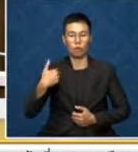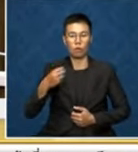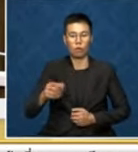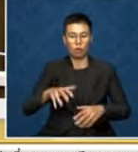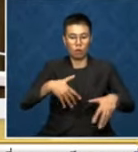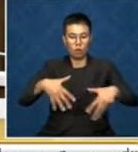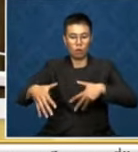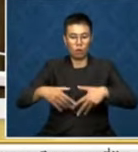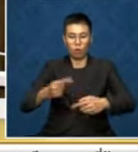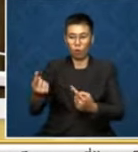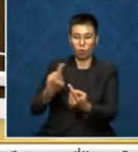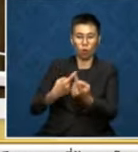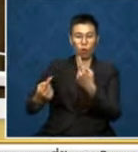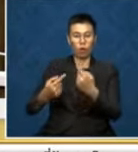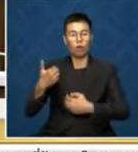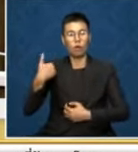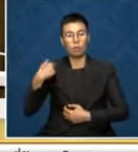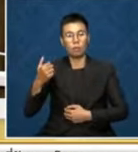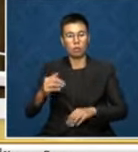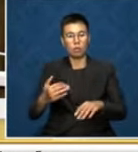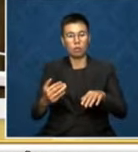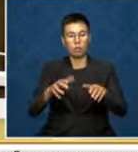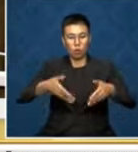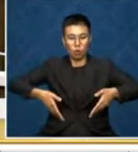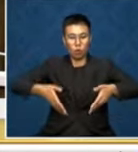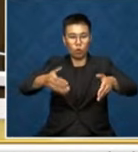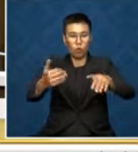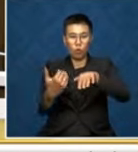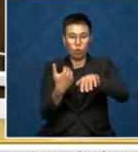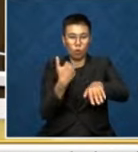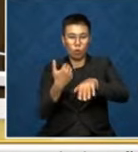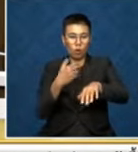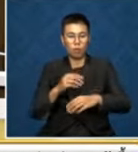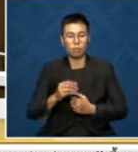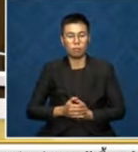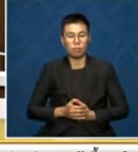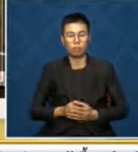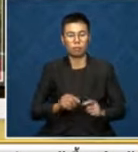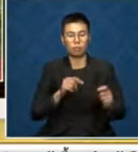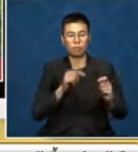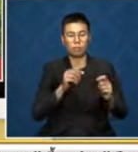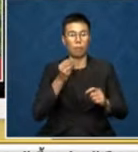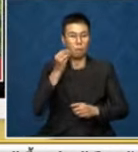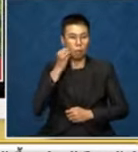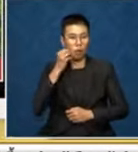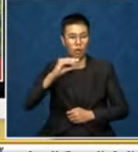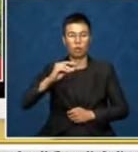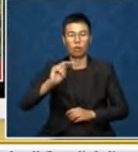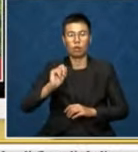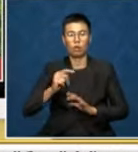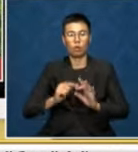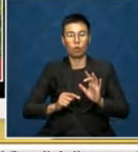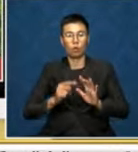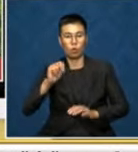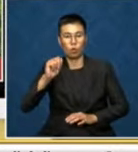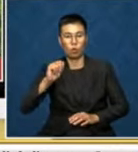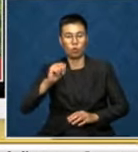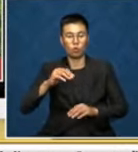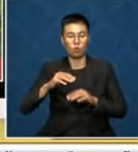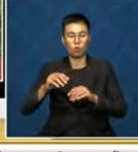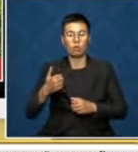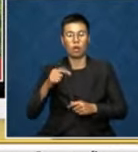ครับถนนเส้นข้อ1ถนนเส้นดอนตะปู่บ้านโนนสูงหมู่9มาบ้านนางามหมู่6ตำบลโนนสู